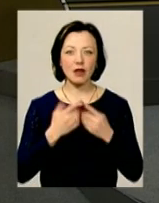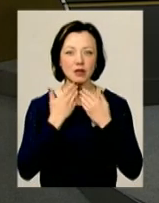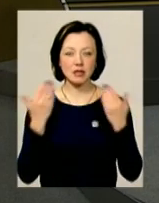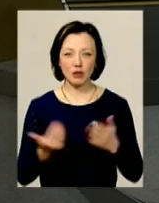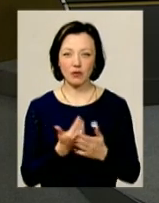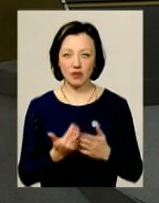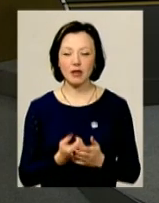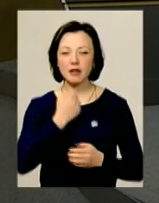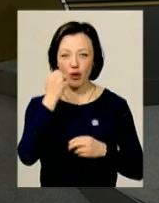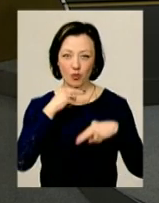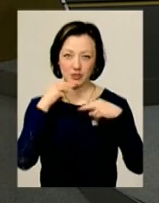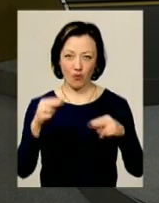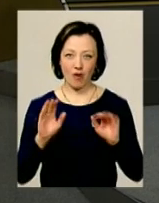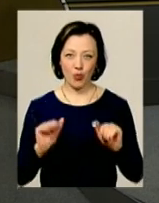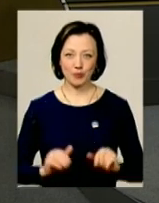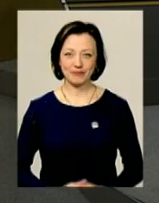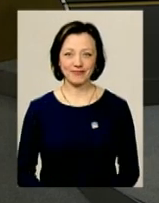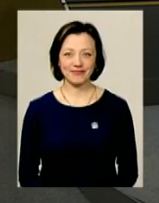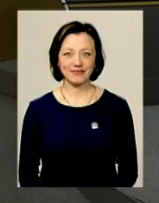новина випуску. Ми дякуємо вам за увагу.